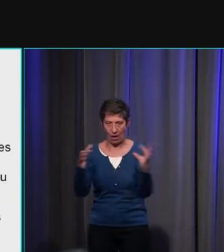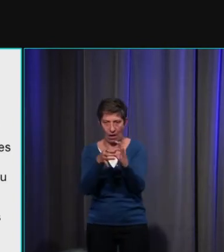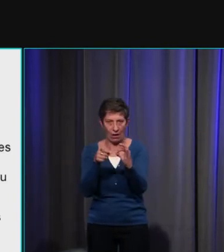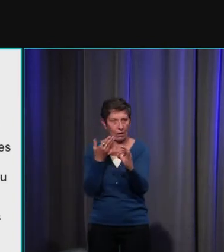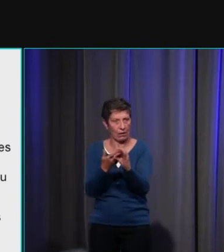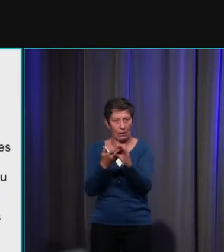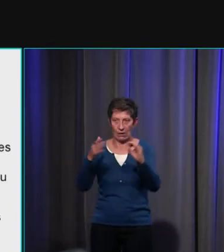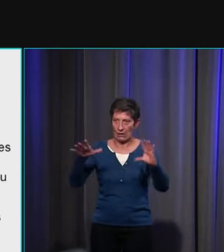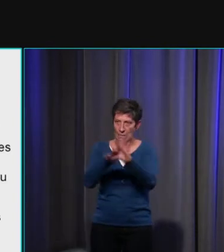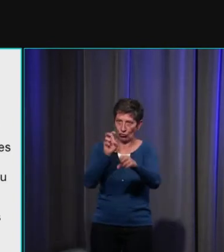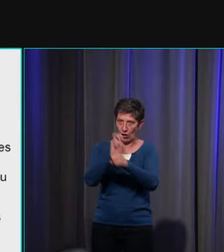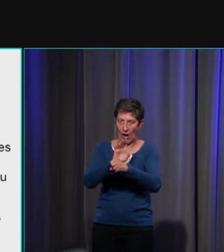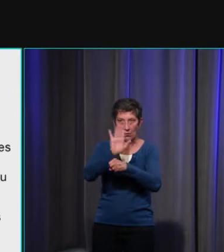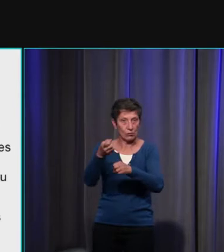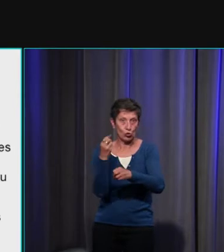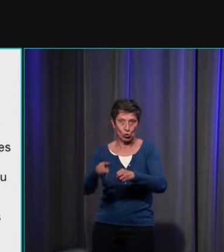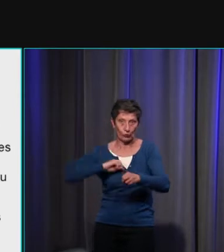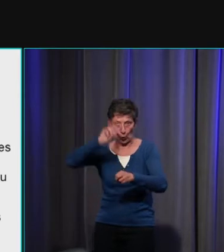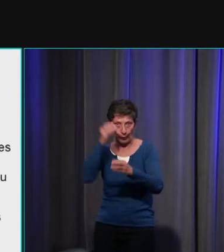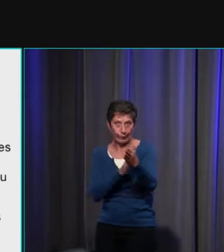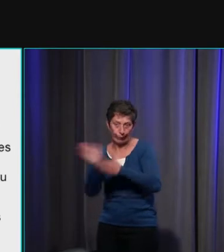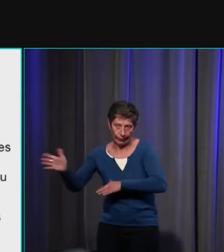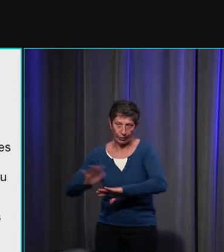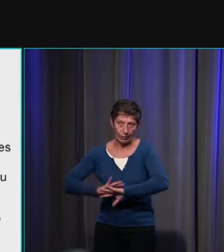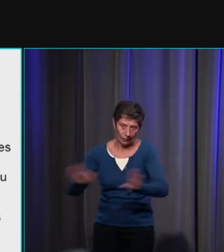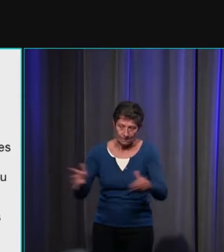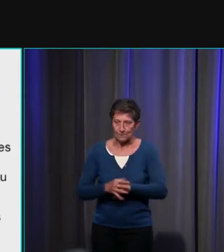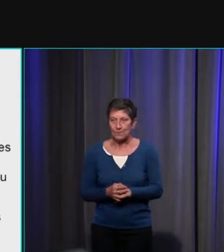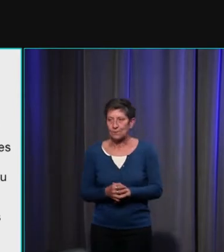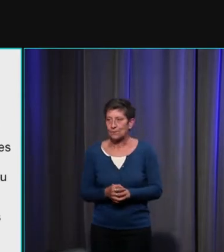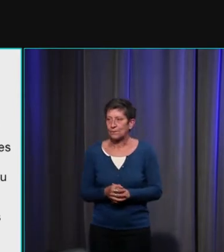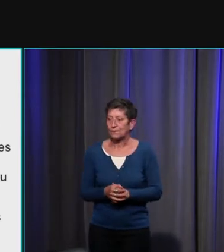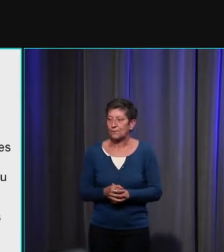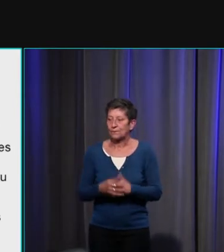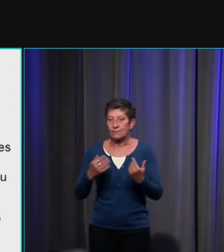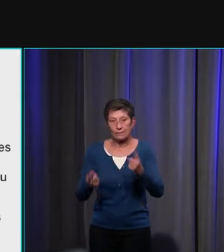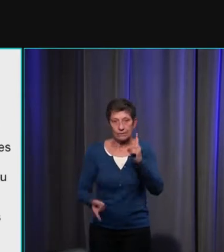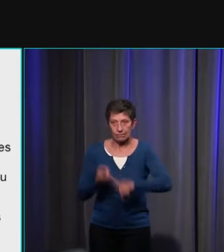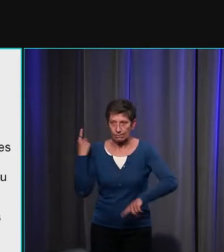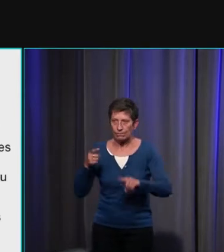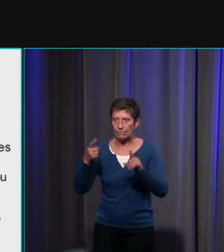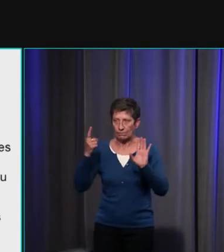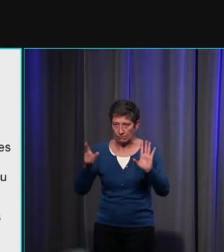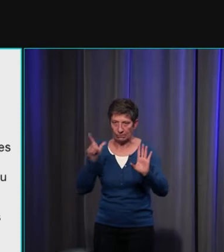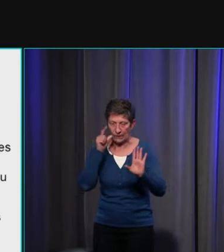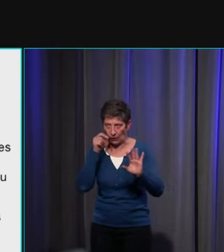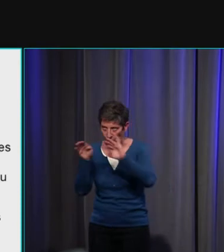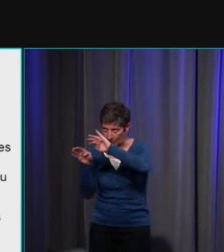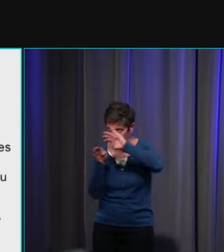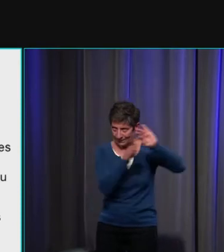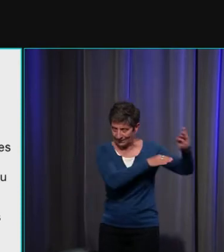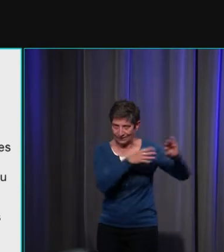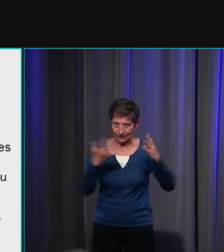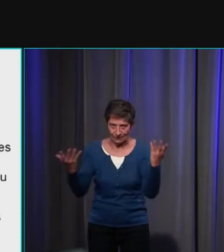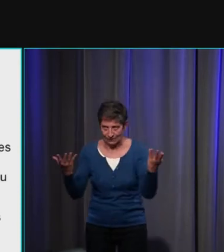allons être à côté de la plaque nous allons nous n'avons rien comprendre au film donc il faut un effort de dépaysement anthropologique